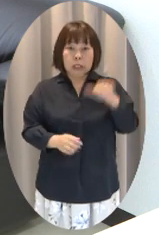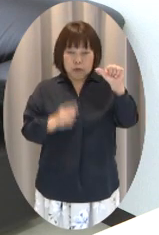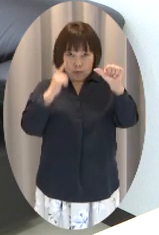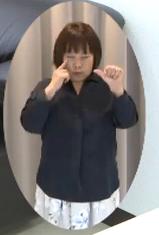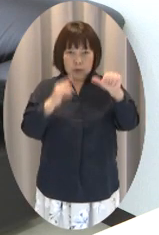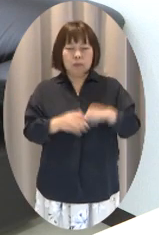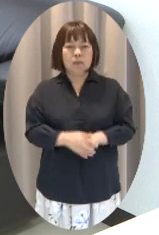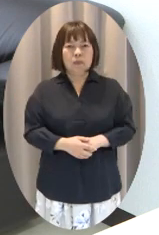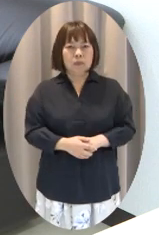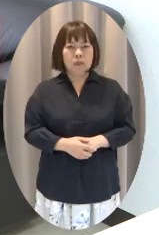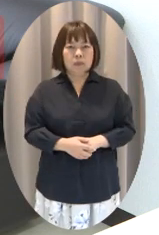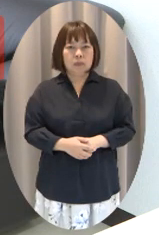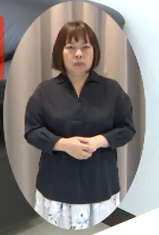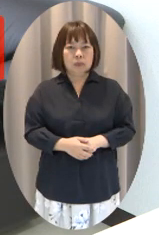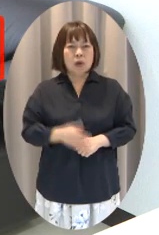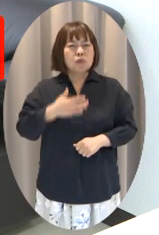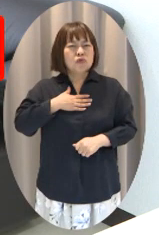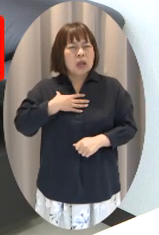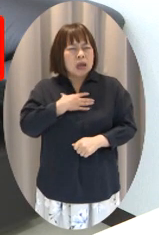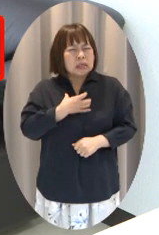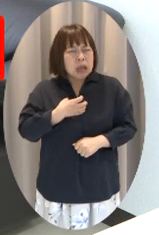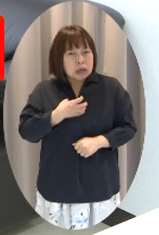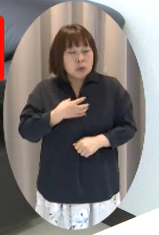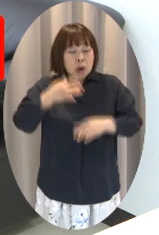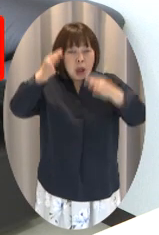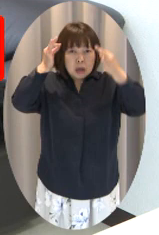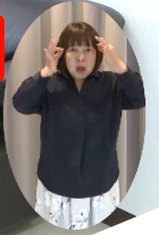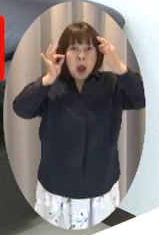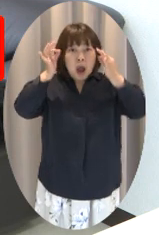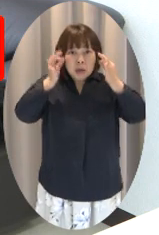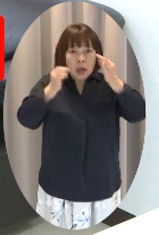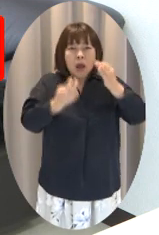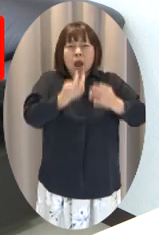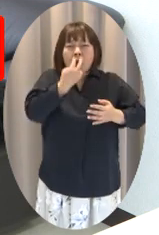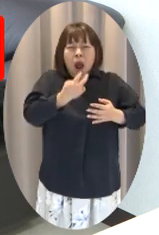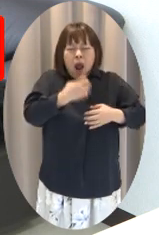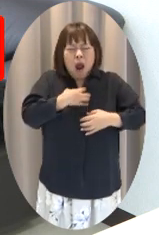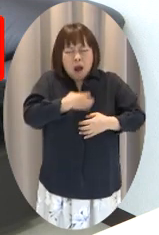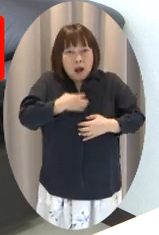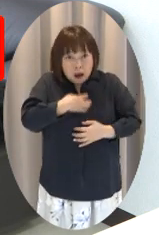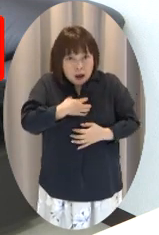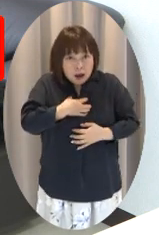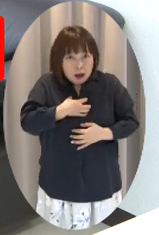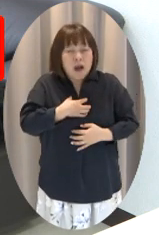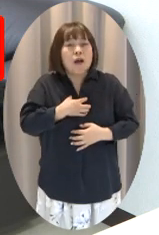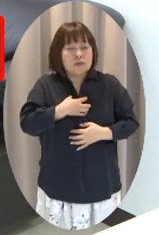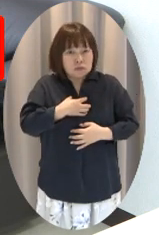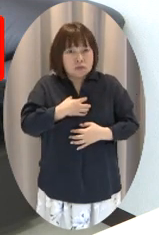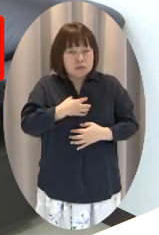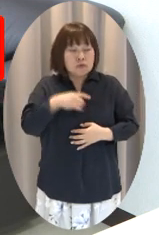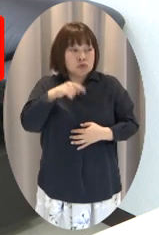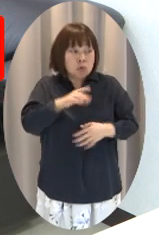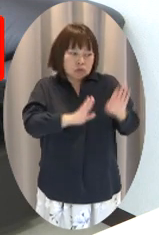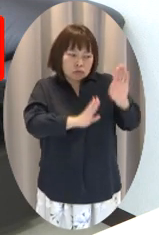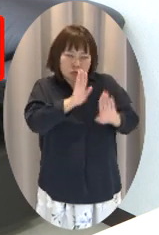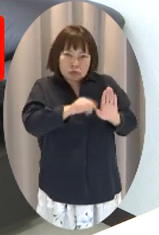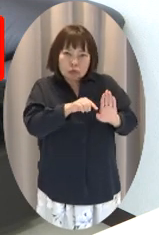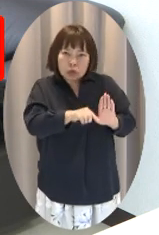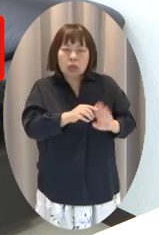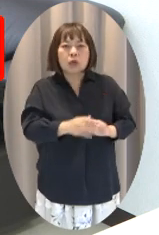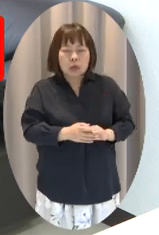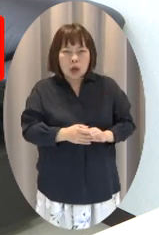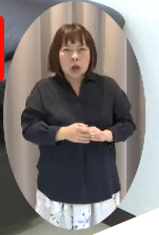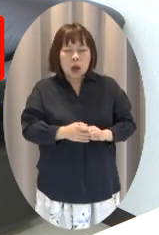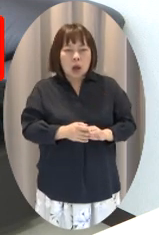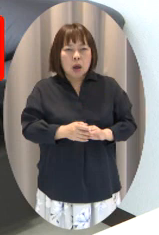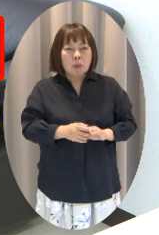5点目、胸痛や冷や汗、呼吸が苦しい。これらの症状は時